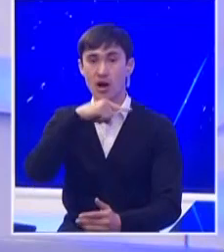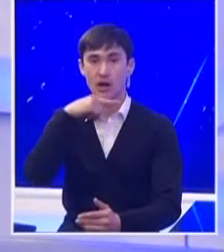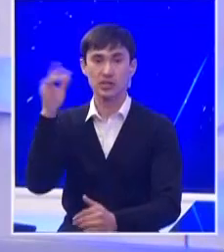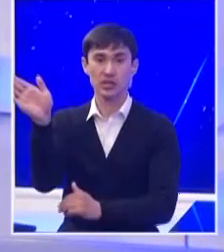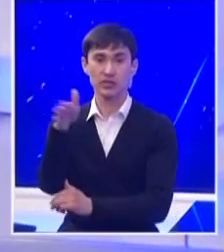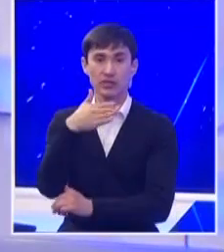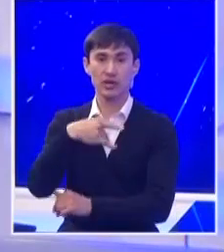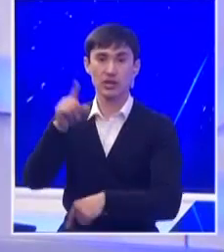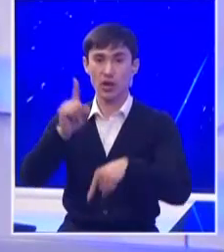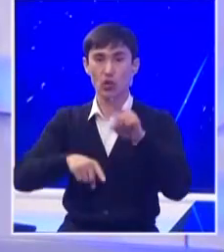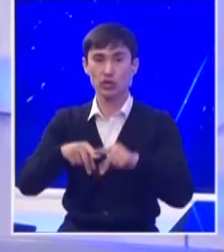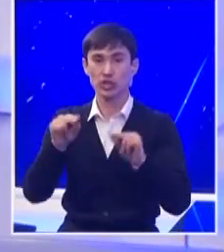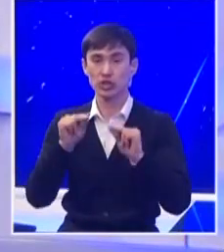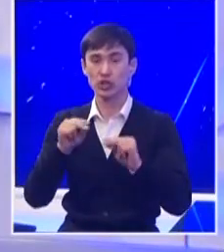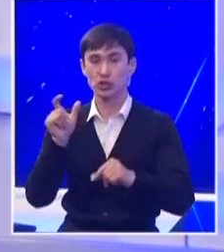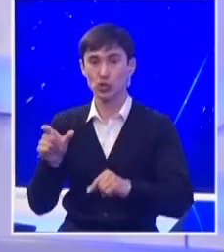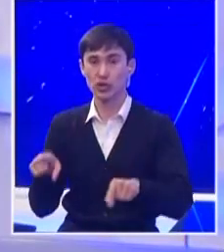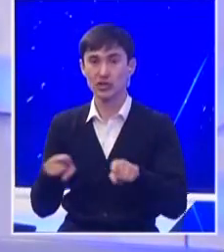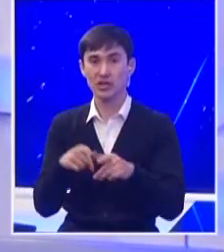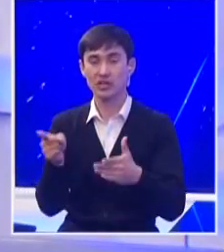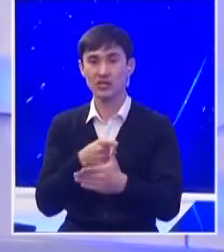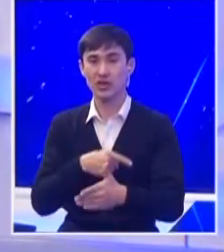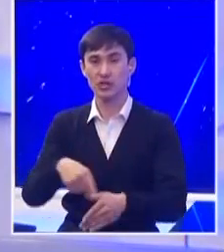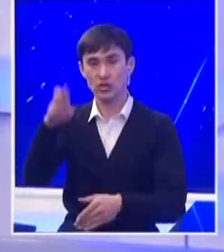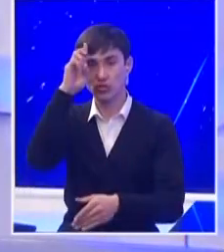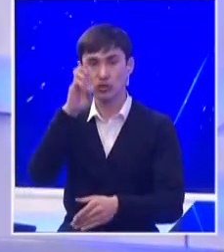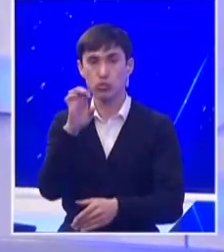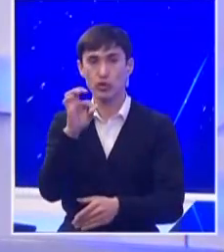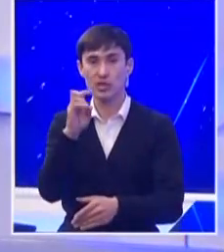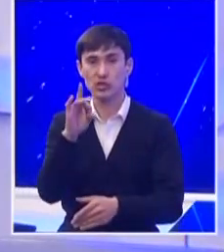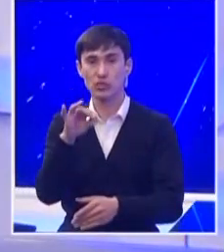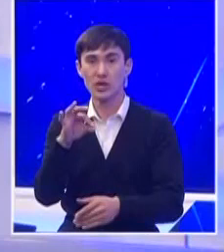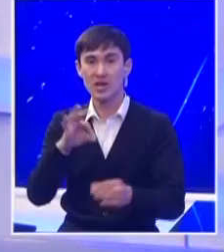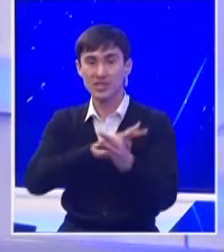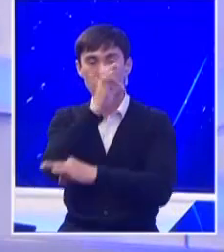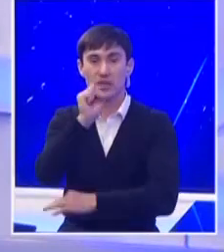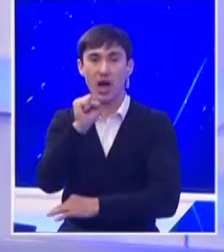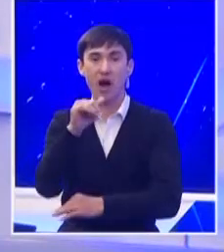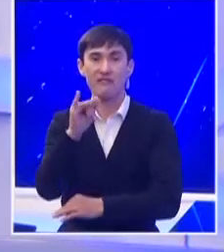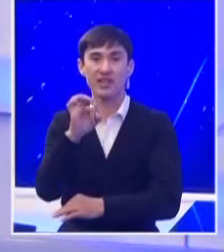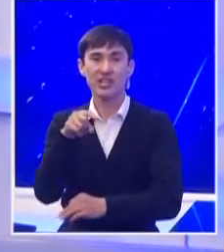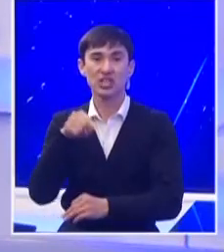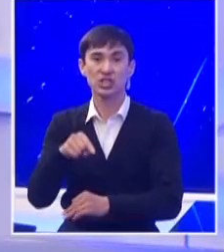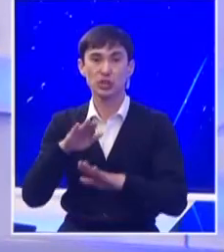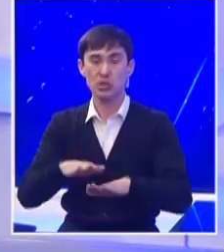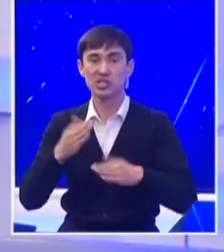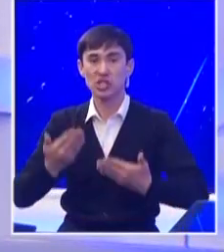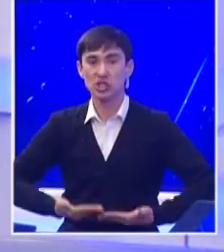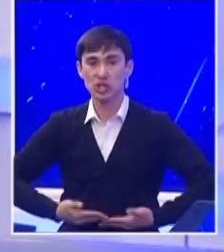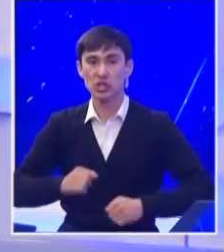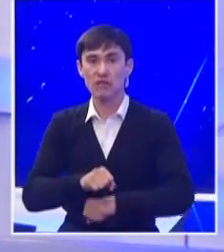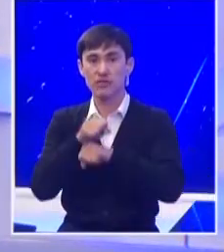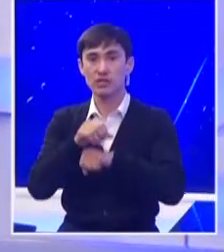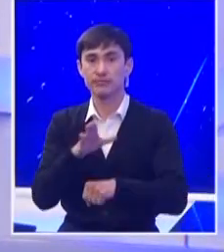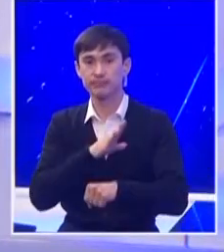Российские флаги на родине честных людей. Так называют государство Буркина-Фасо, что в Западной Африке. Тысячи местных жителей вышли накануне на митинг,